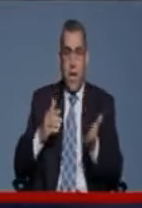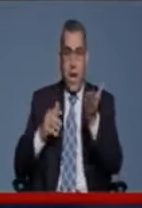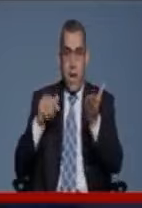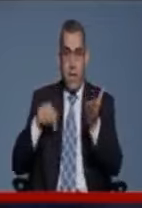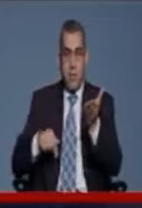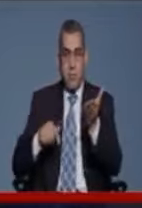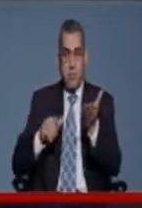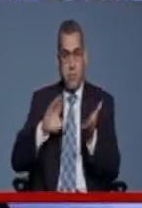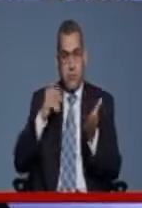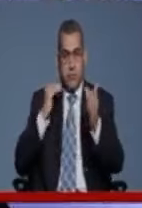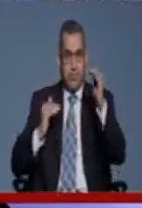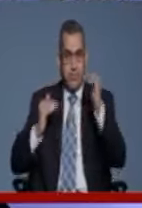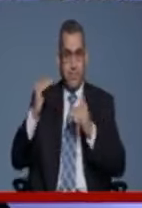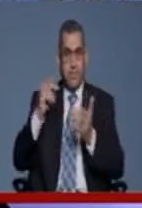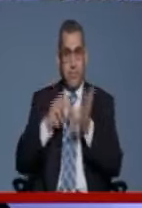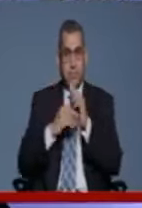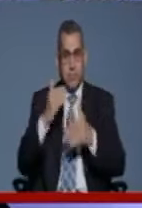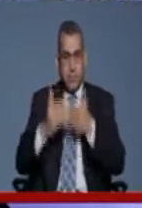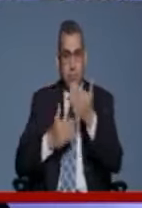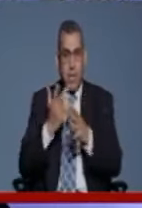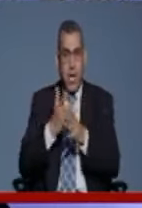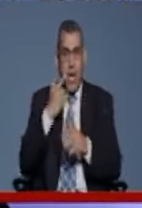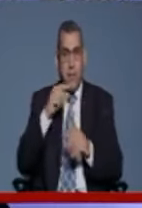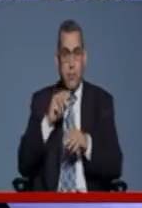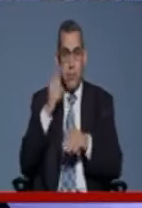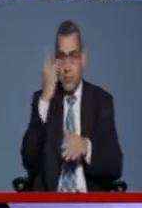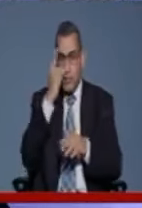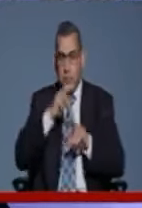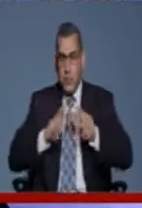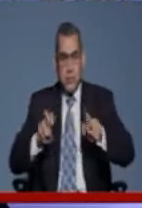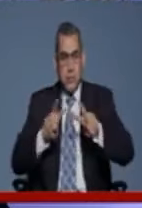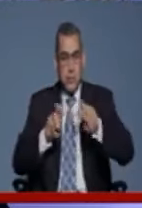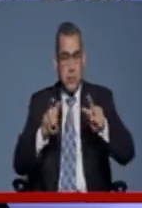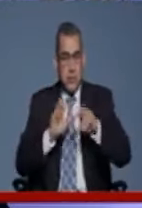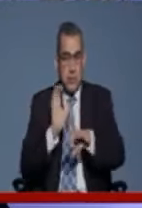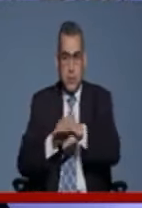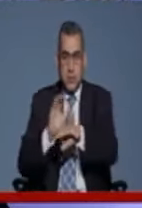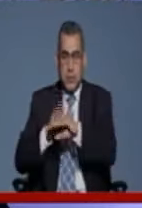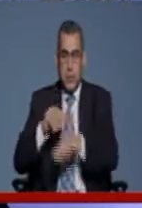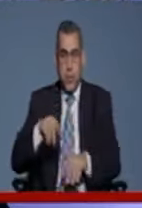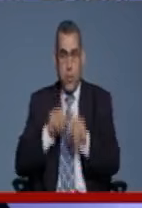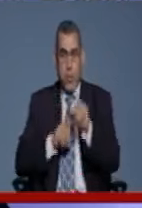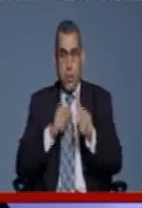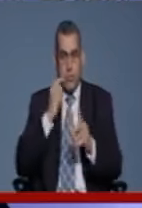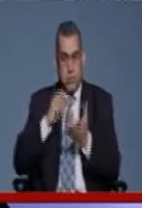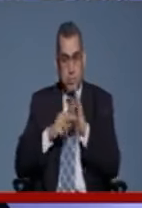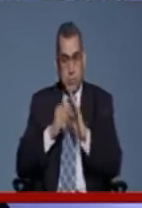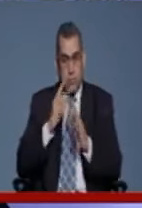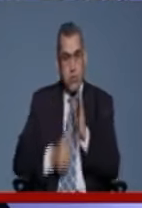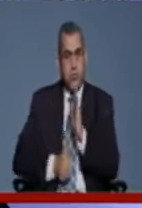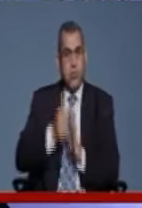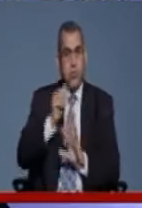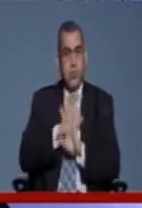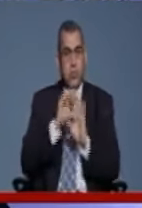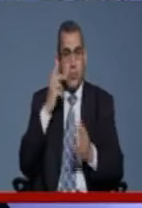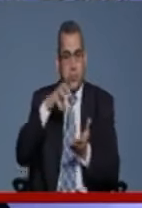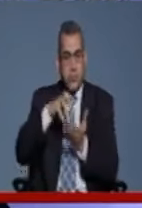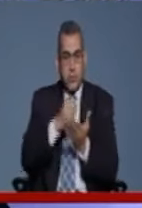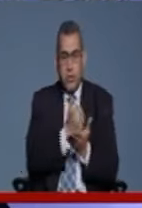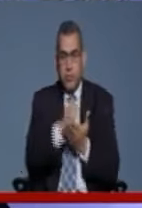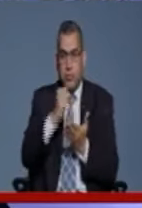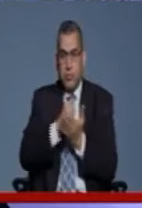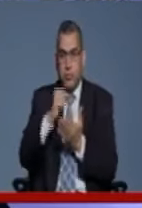انعكاساً لجهود متواصلة بذلتها أجهزة البحث بالوزارة، وترجمة لنجاح جهود الدولة في القضاء على